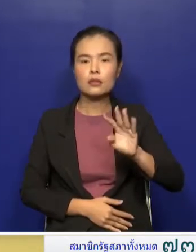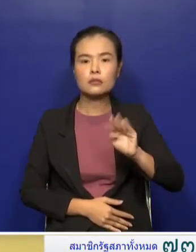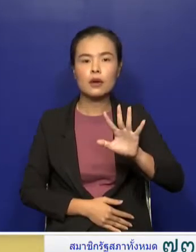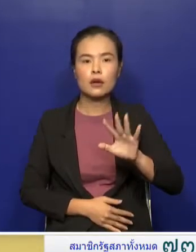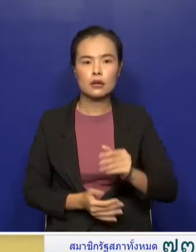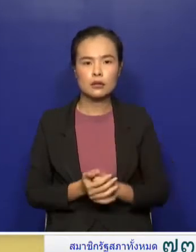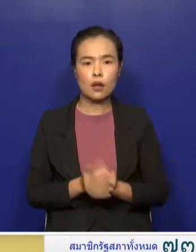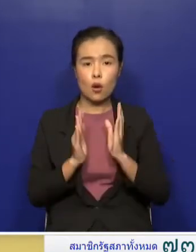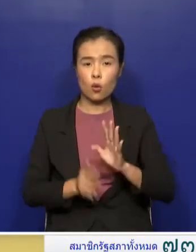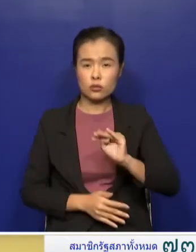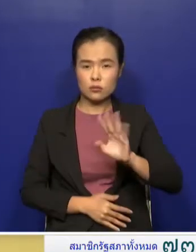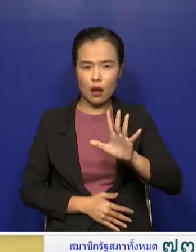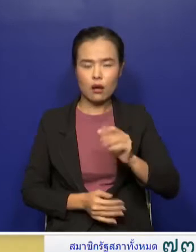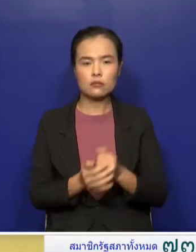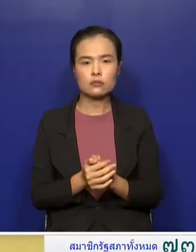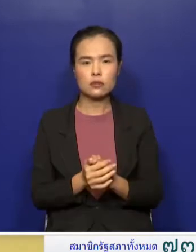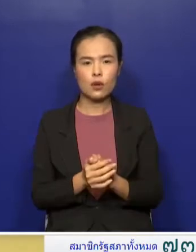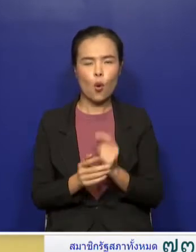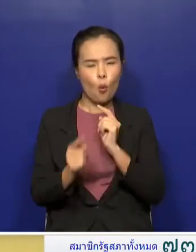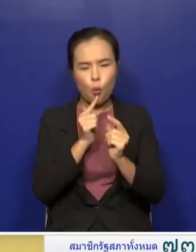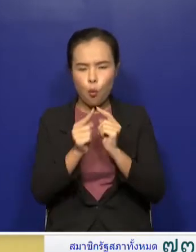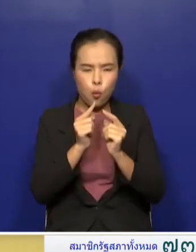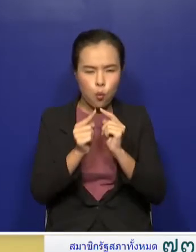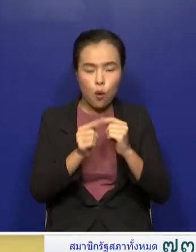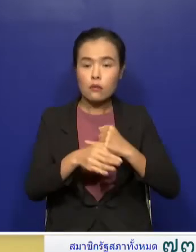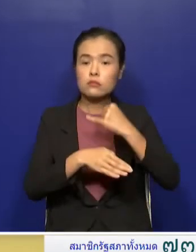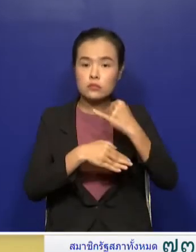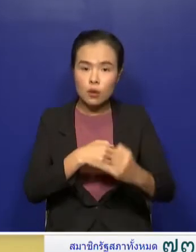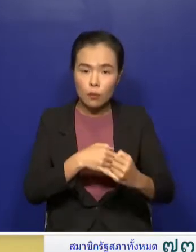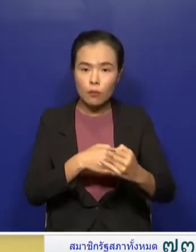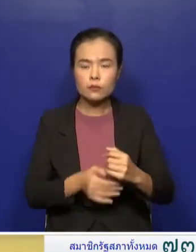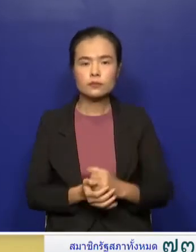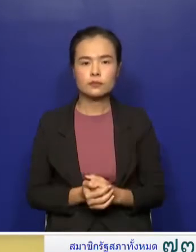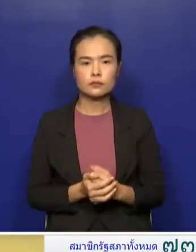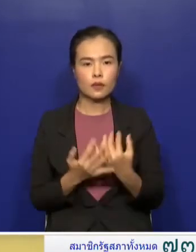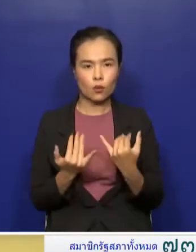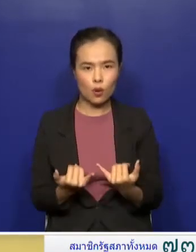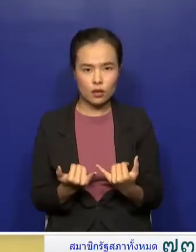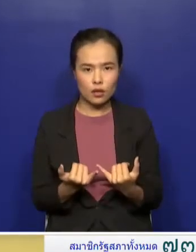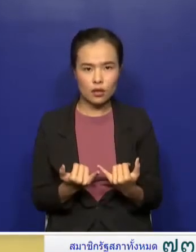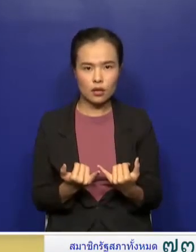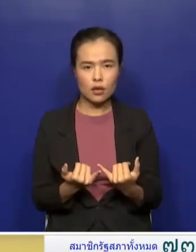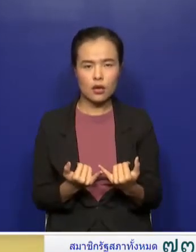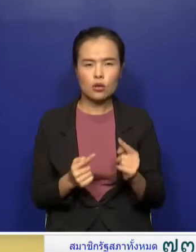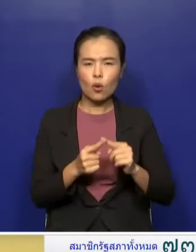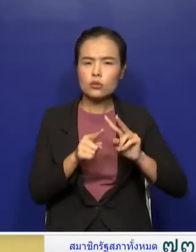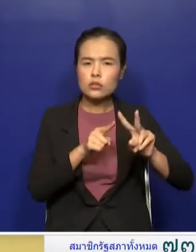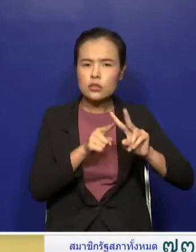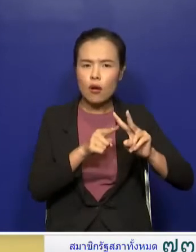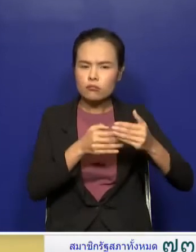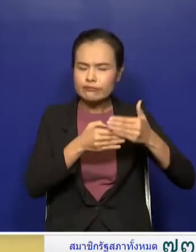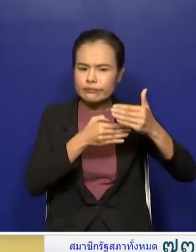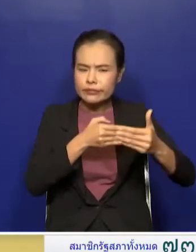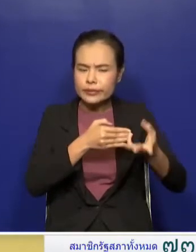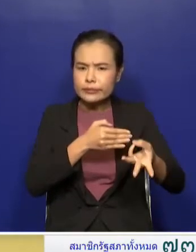45ก็ว่ากันจนจบแล้วครับจะไปลานครับแล้ววันนี้ก็จะกำลังจะเข้าวันแล้วสองในไม่นานนี้